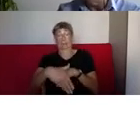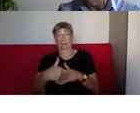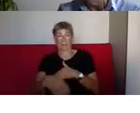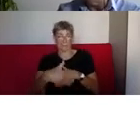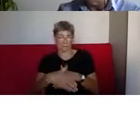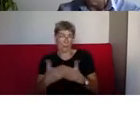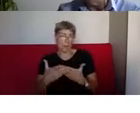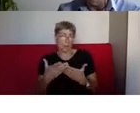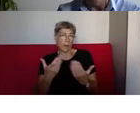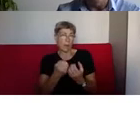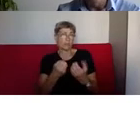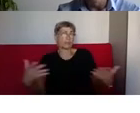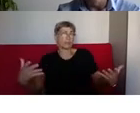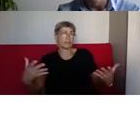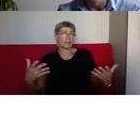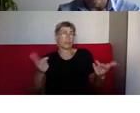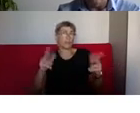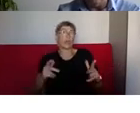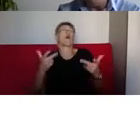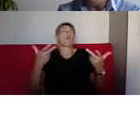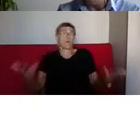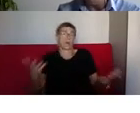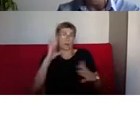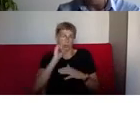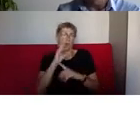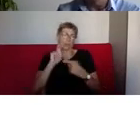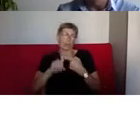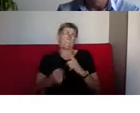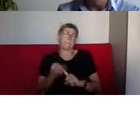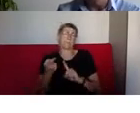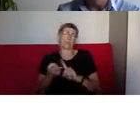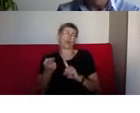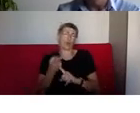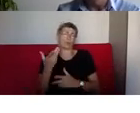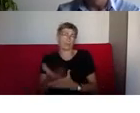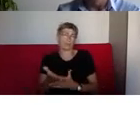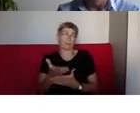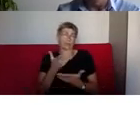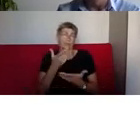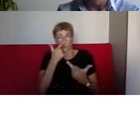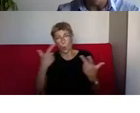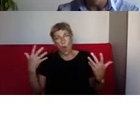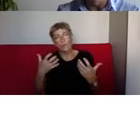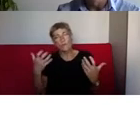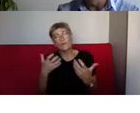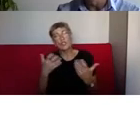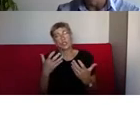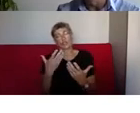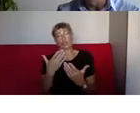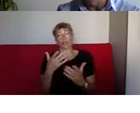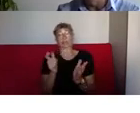suite à cette dimension numérique? Voilà. C'est pour ça que ce thème-là nous paraissait très important et que nous souhaitions donc l'aborder